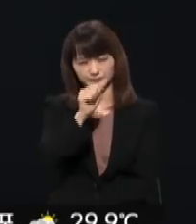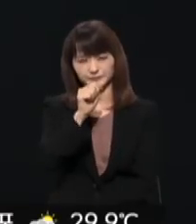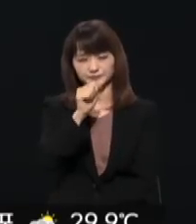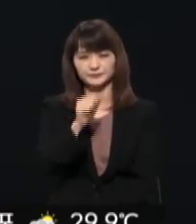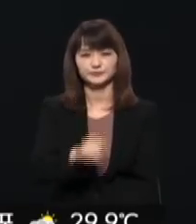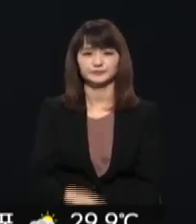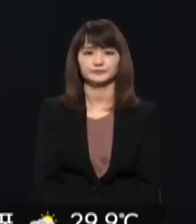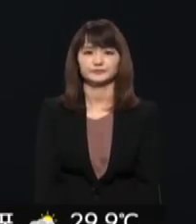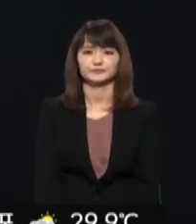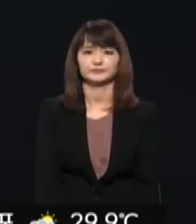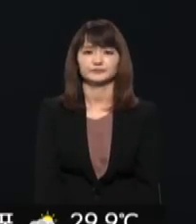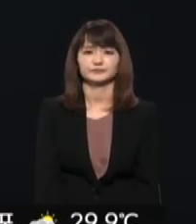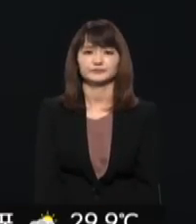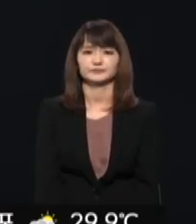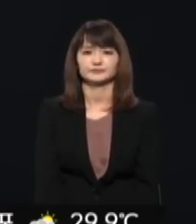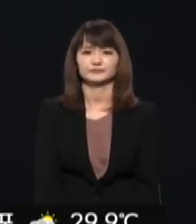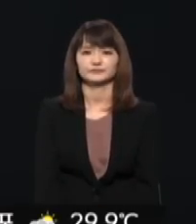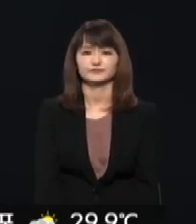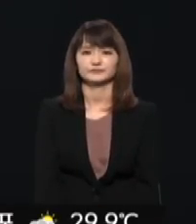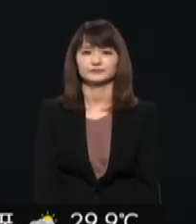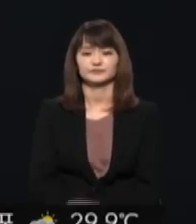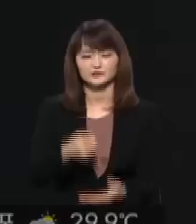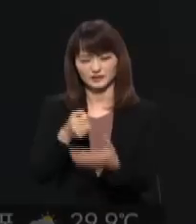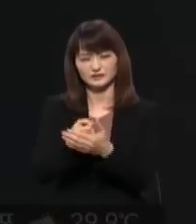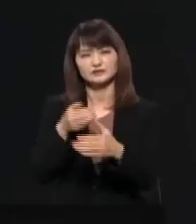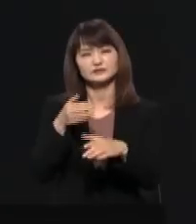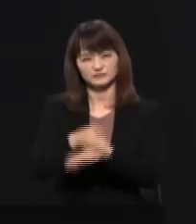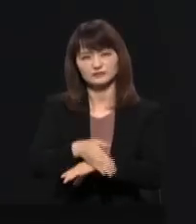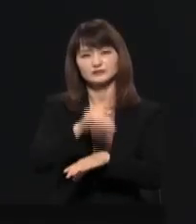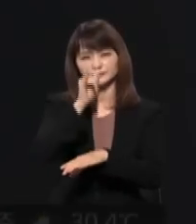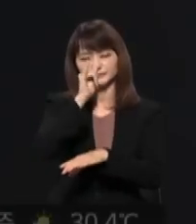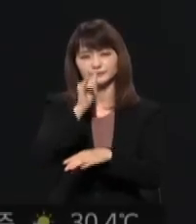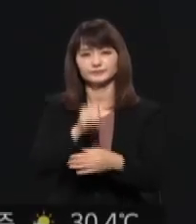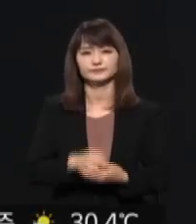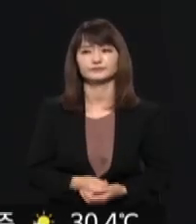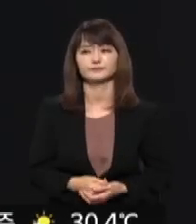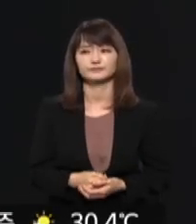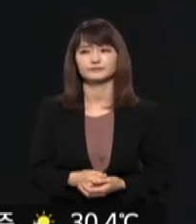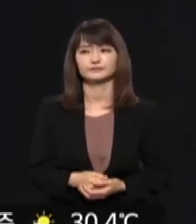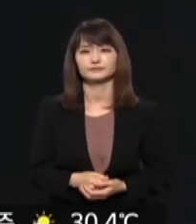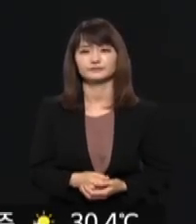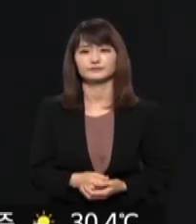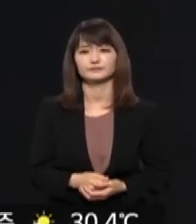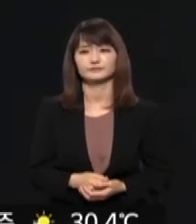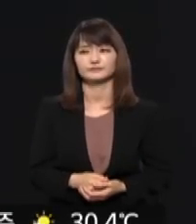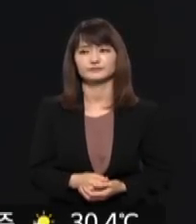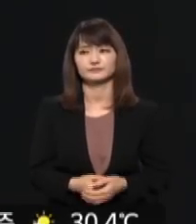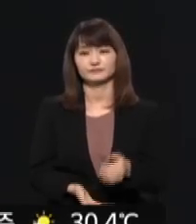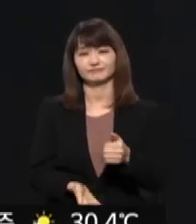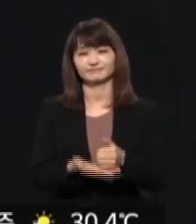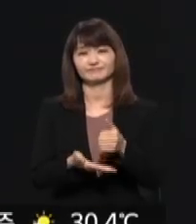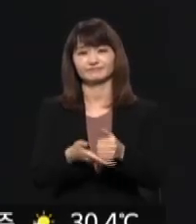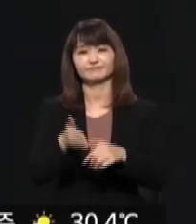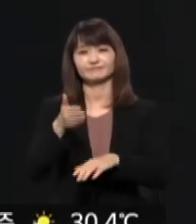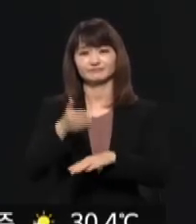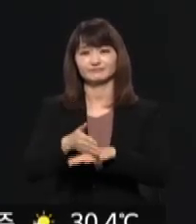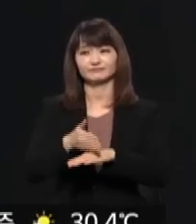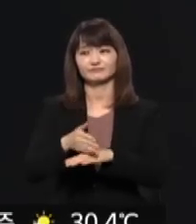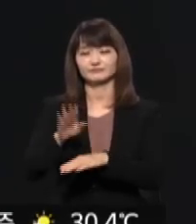하는 의문도 있습니다네 뭐 좀 늦은 감이 있죠 늦은 감이 있는데 어쨌든 뭐 칭찬해 주셔서 감사하고